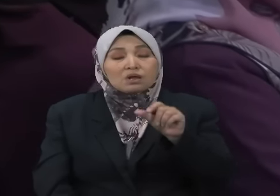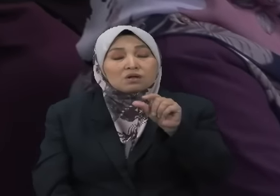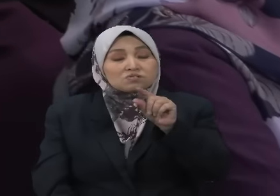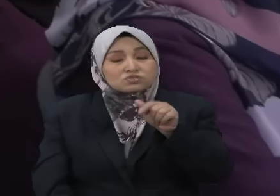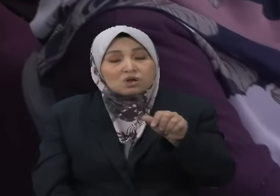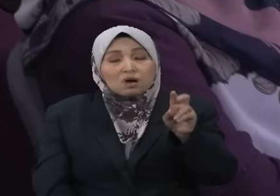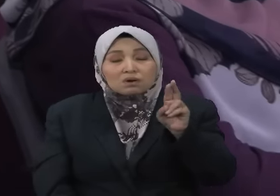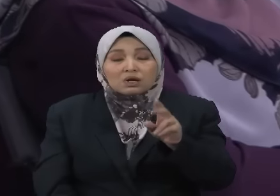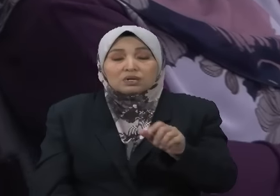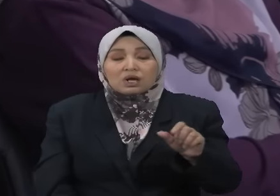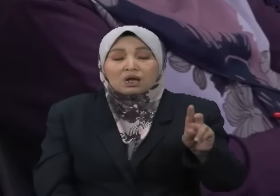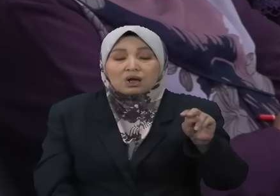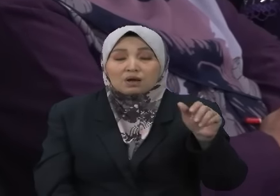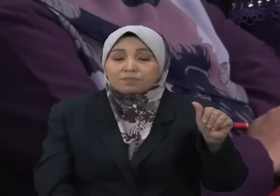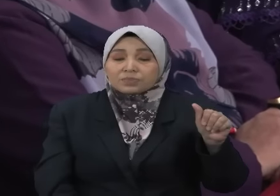waarnaarna